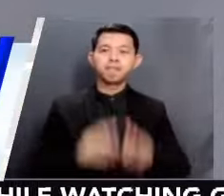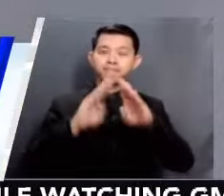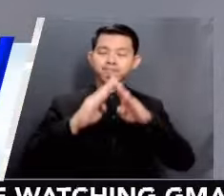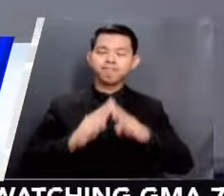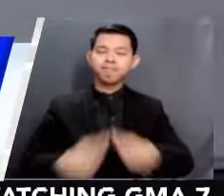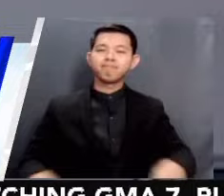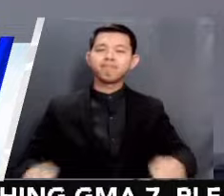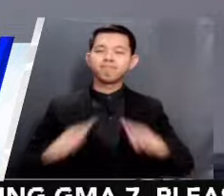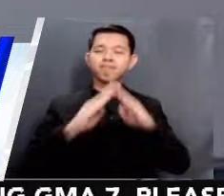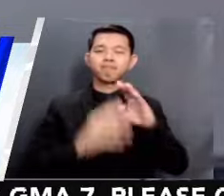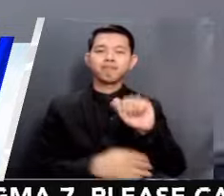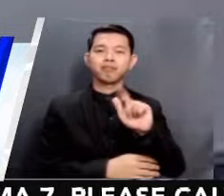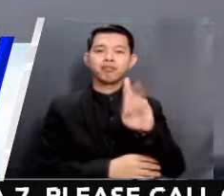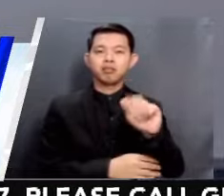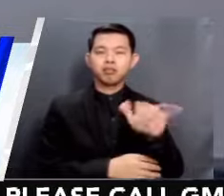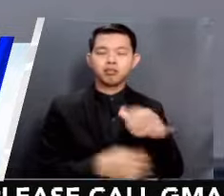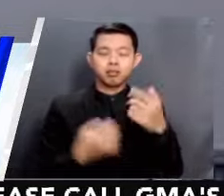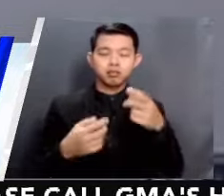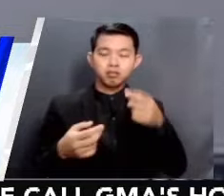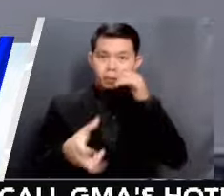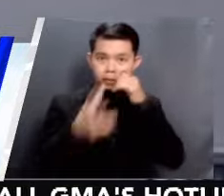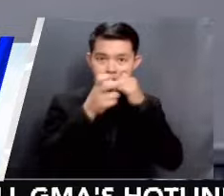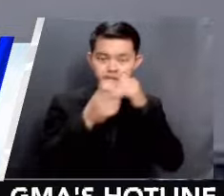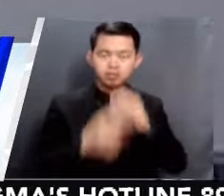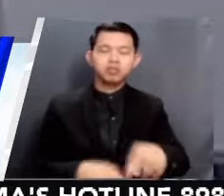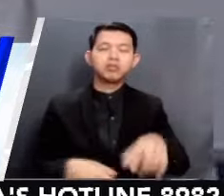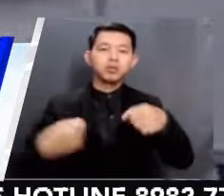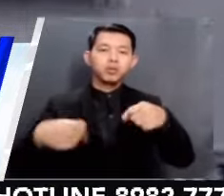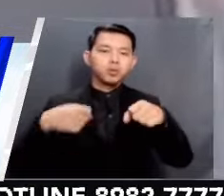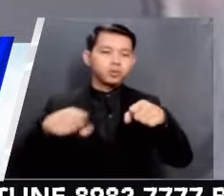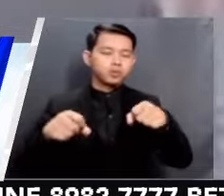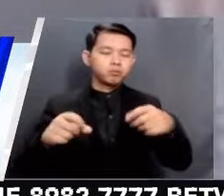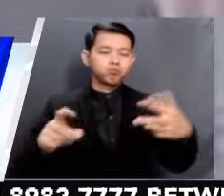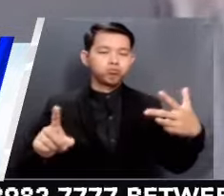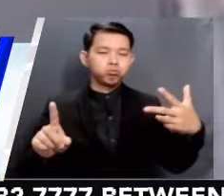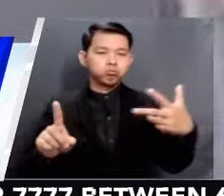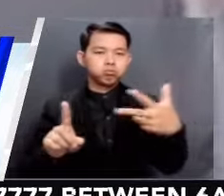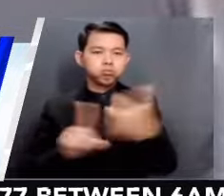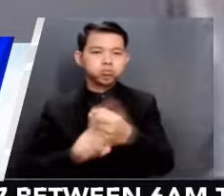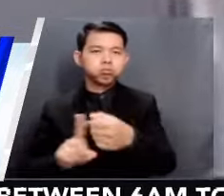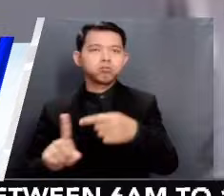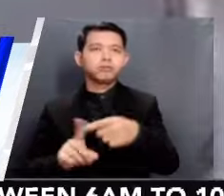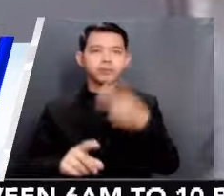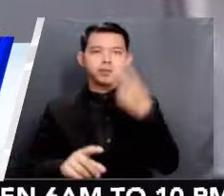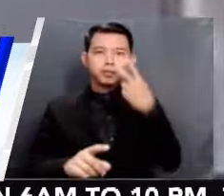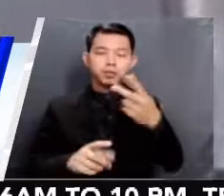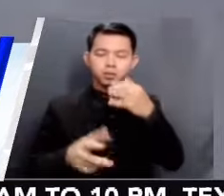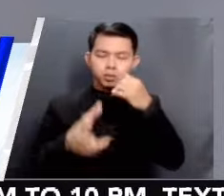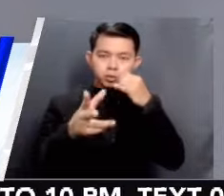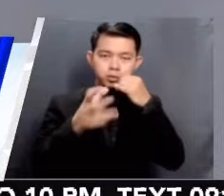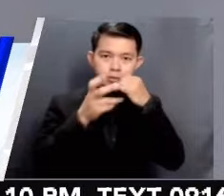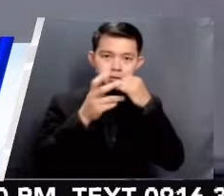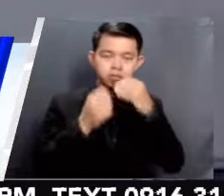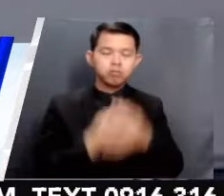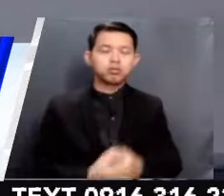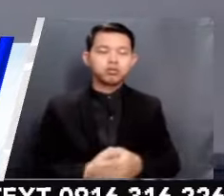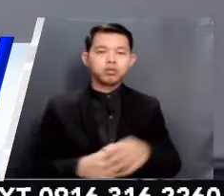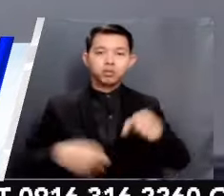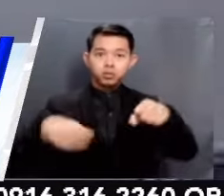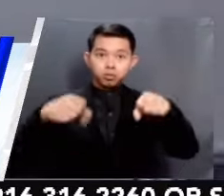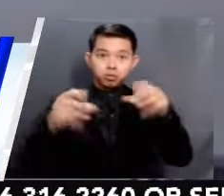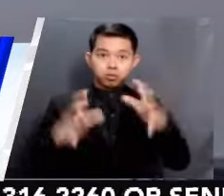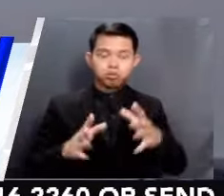isang motorsiklo sa dalawang tumatawid na pedestrian sa barangay Kimantong. Makikita sa video na nabigla ang rider nang sumulpot ang dalawang pedestrian na mula